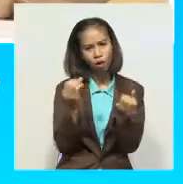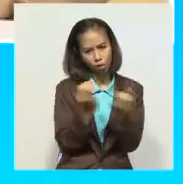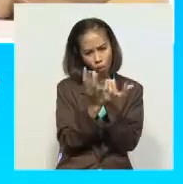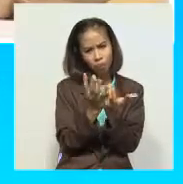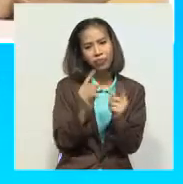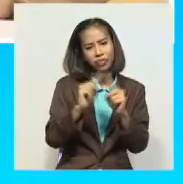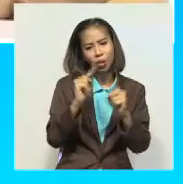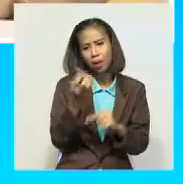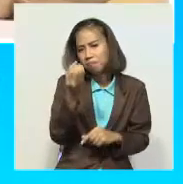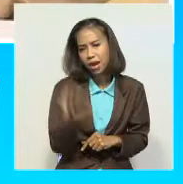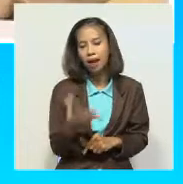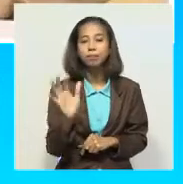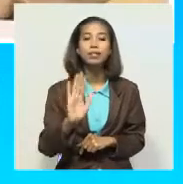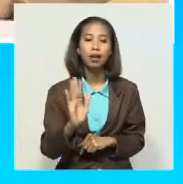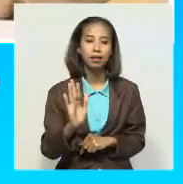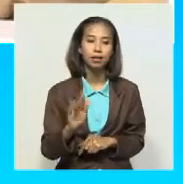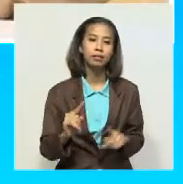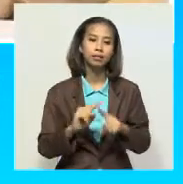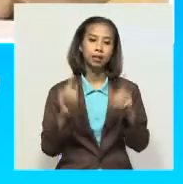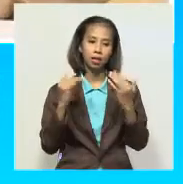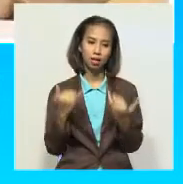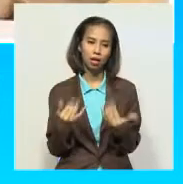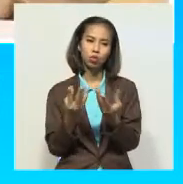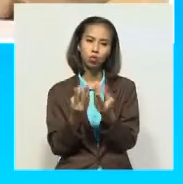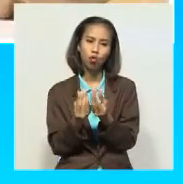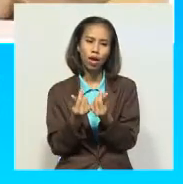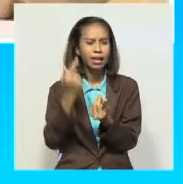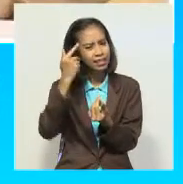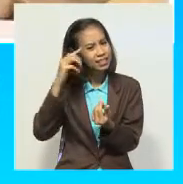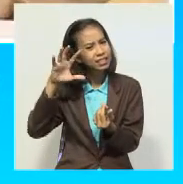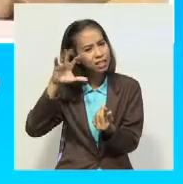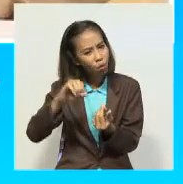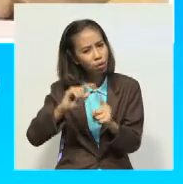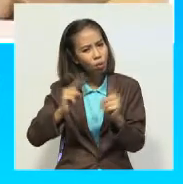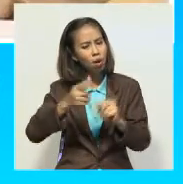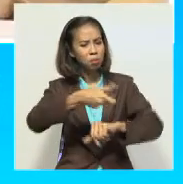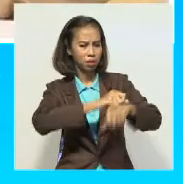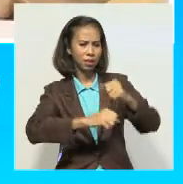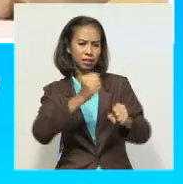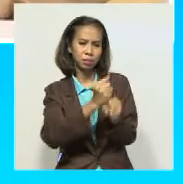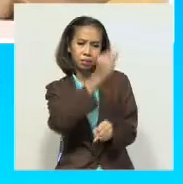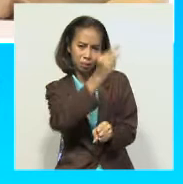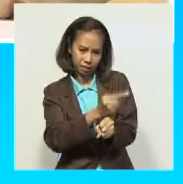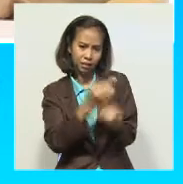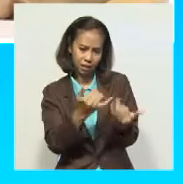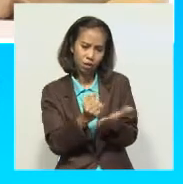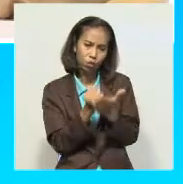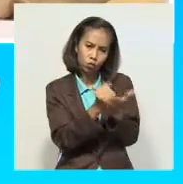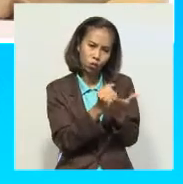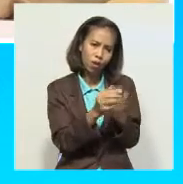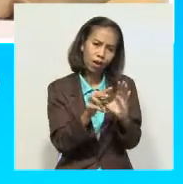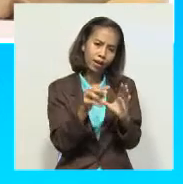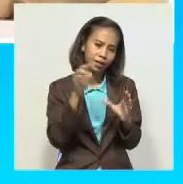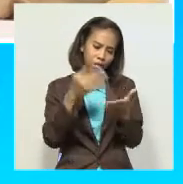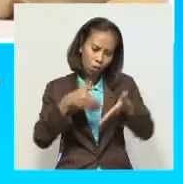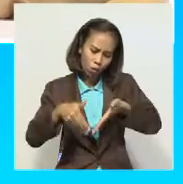ากเนื่องจากเราก็พยายามแต่ระหว่างนี้เนื่องจากมันเป็นตัวเลขจากการคาดการณ์ของชนเนี่ยในทางปฏิบัติเราก็พยายามหาทางตัดน้ำออกเราหาคล